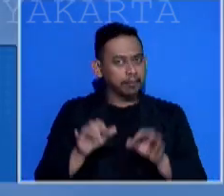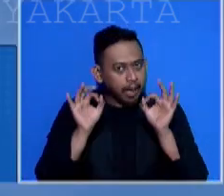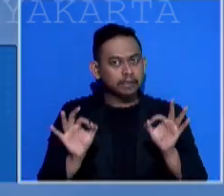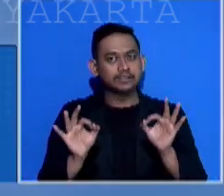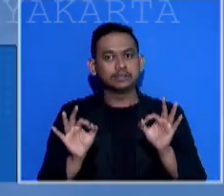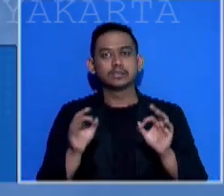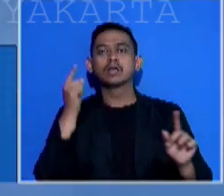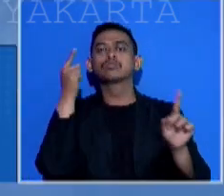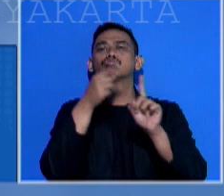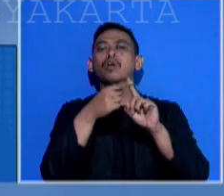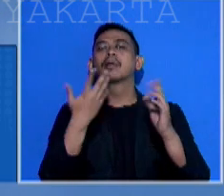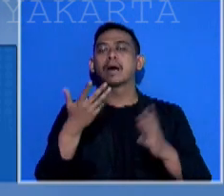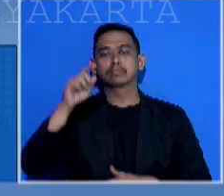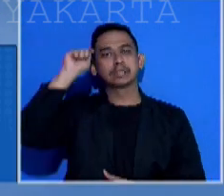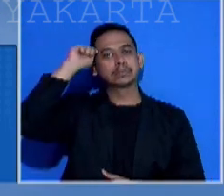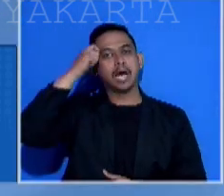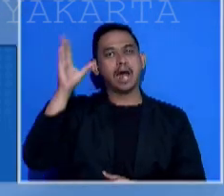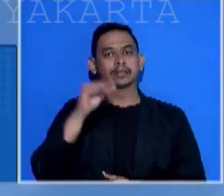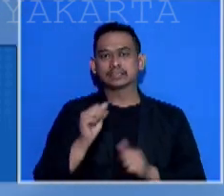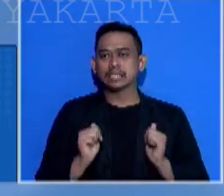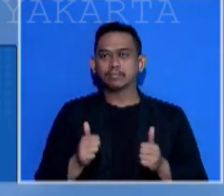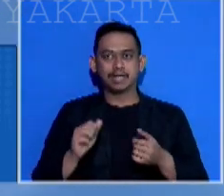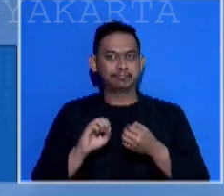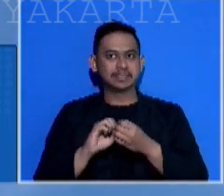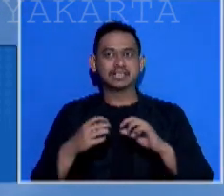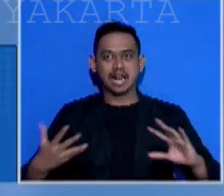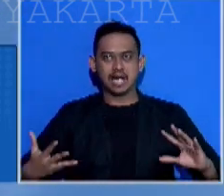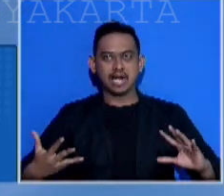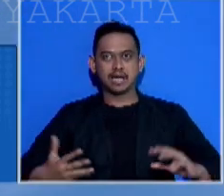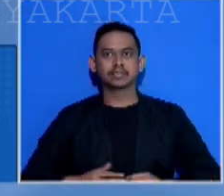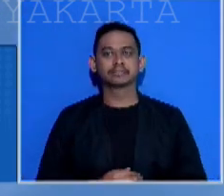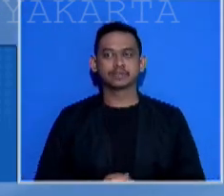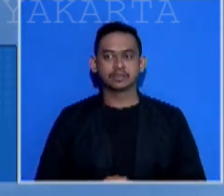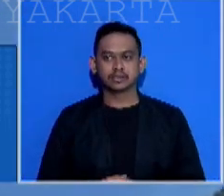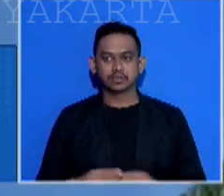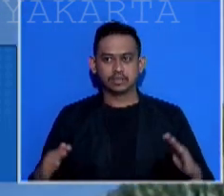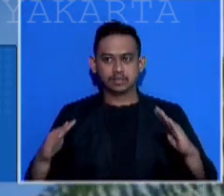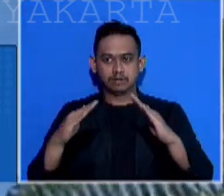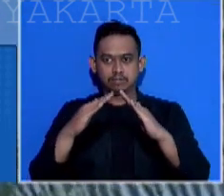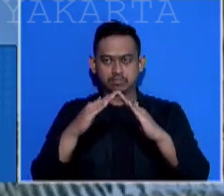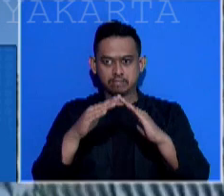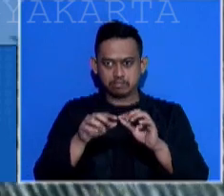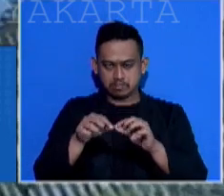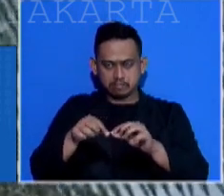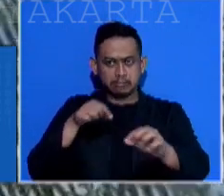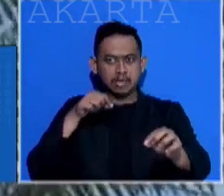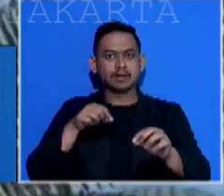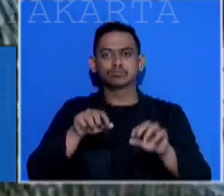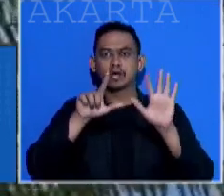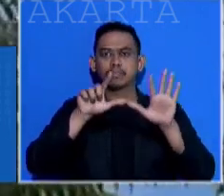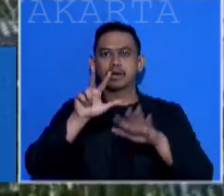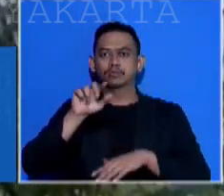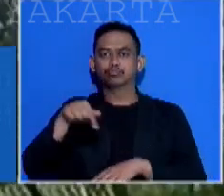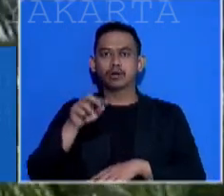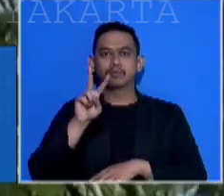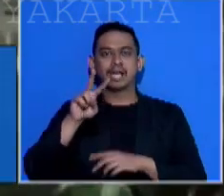kesiapsiagaan bencana di Dusun yang berjarak kurang lebih 8,2 km dari puncak gunung merapi ini ada dua ews yang dipasang